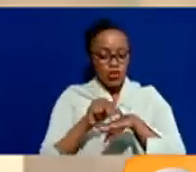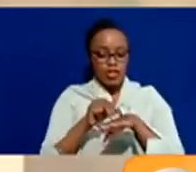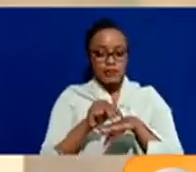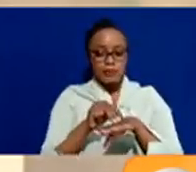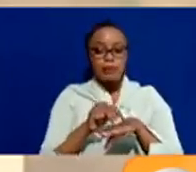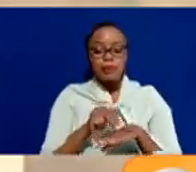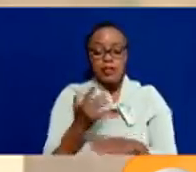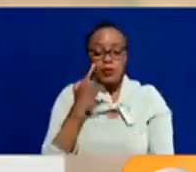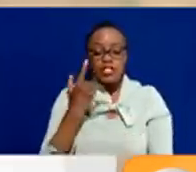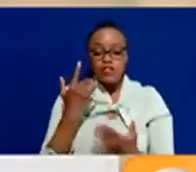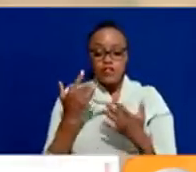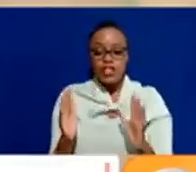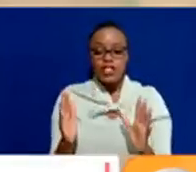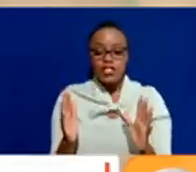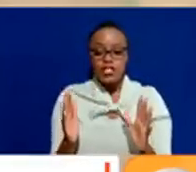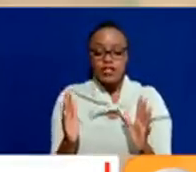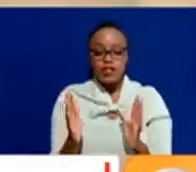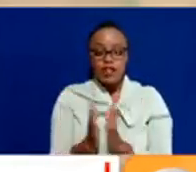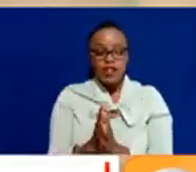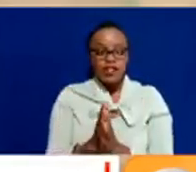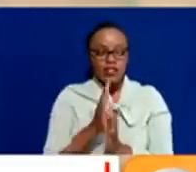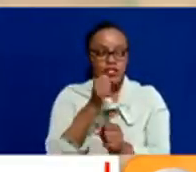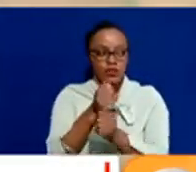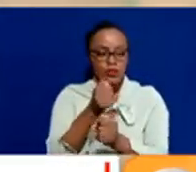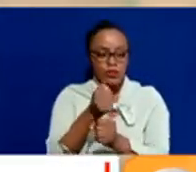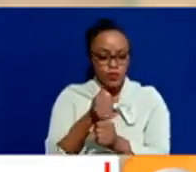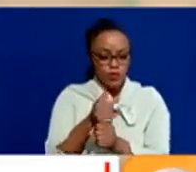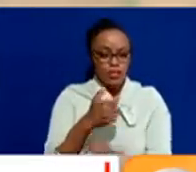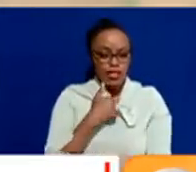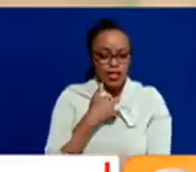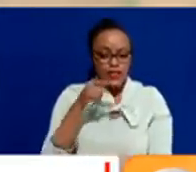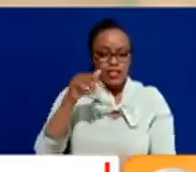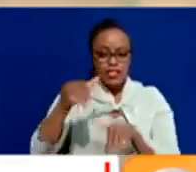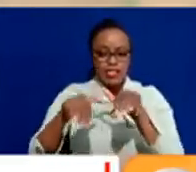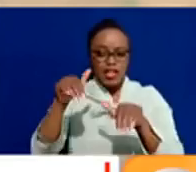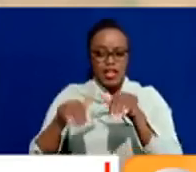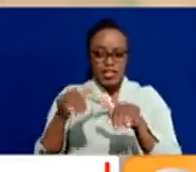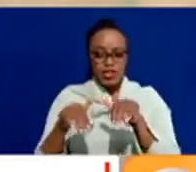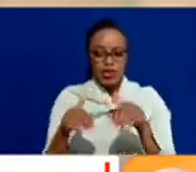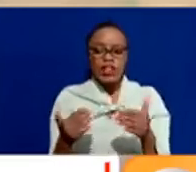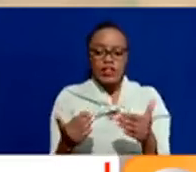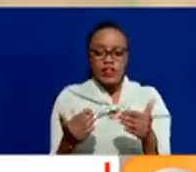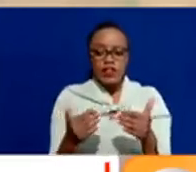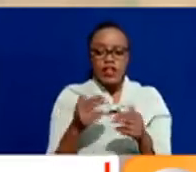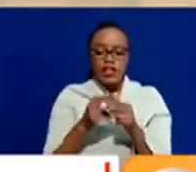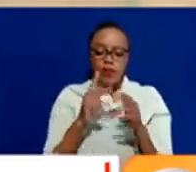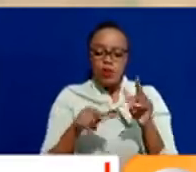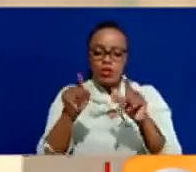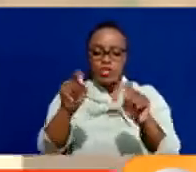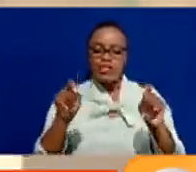yenye tumemaliza, the biggest casualty out of these elections ni kitu inaitwa